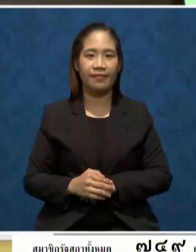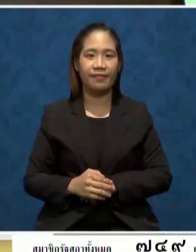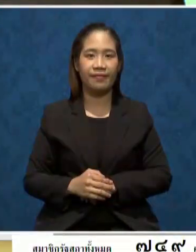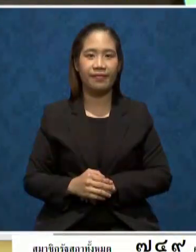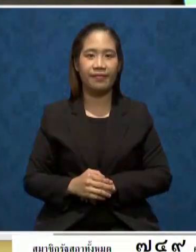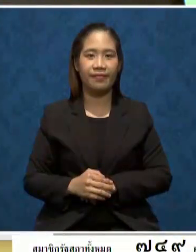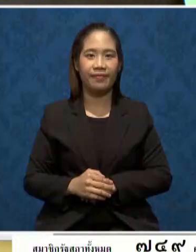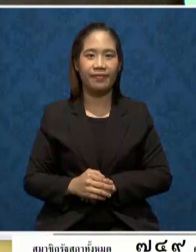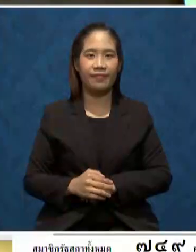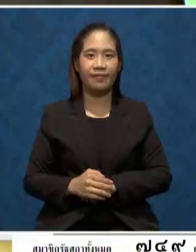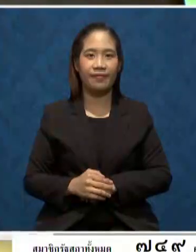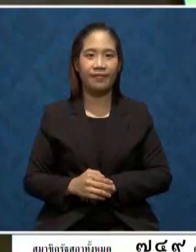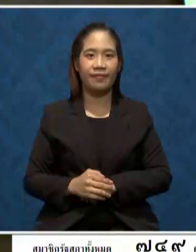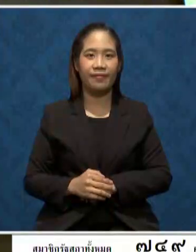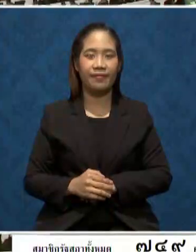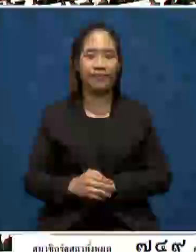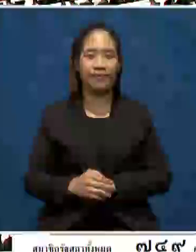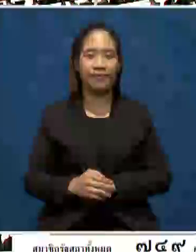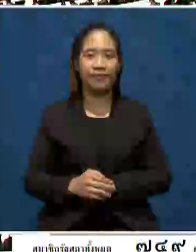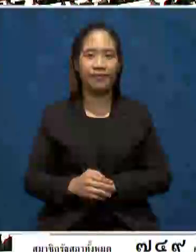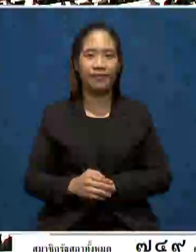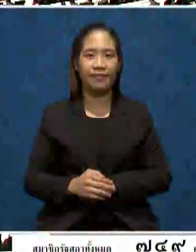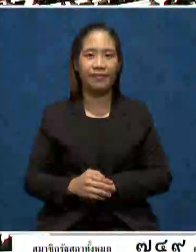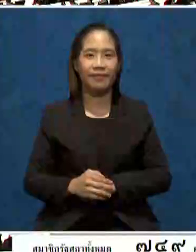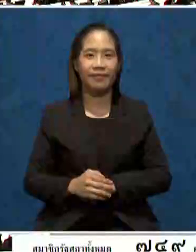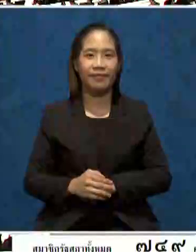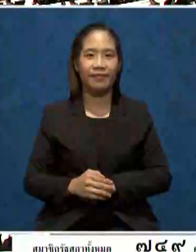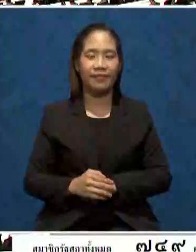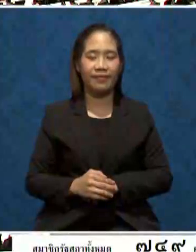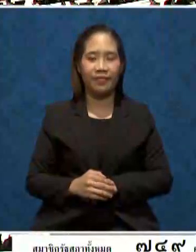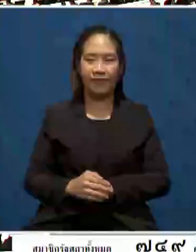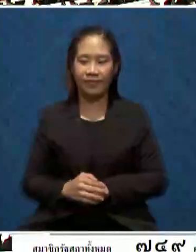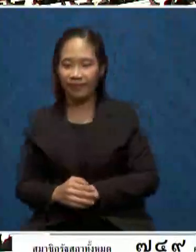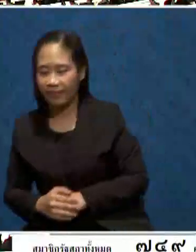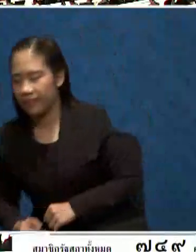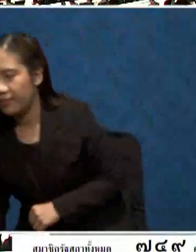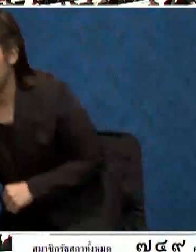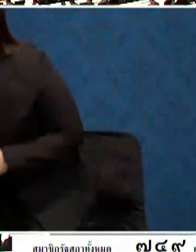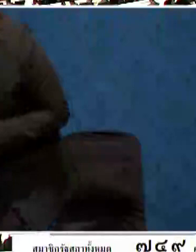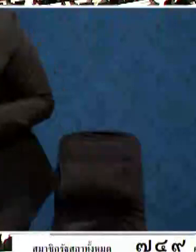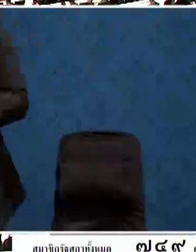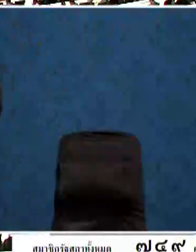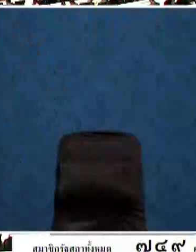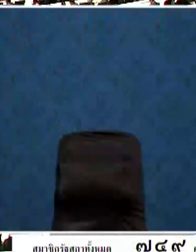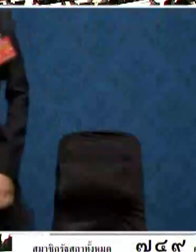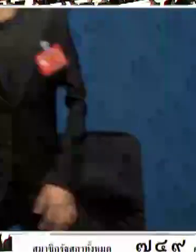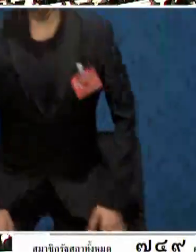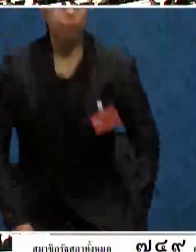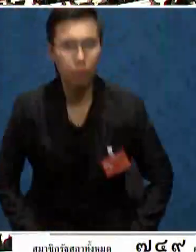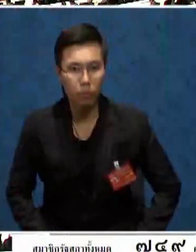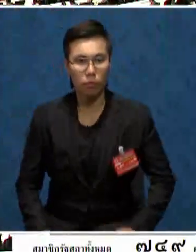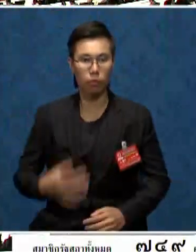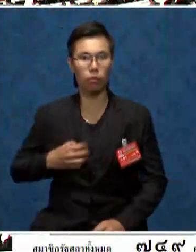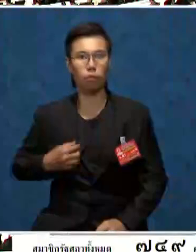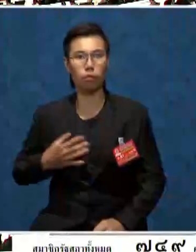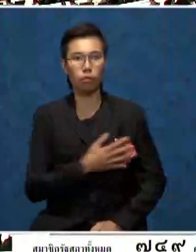บ ขอฟังทสมชายก่นะครับธรรธานครั สมชายสวังการ ส